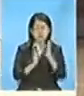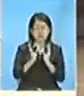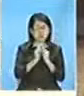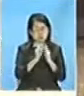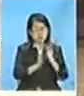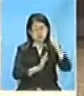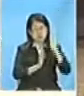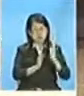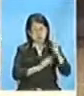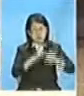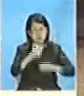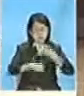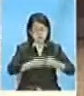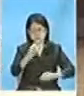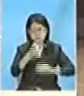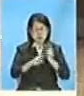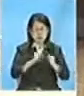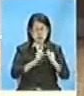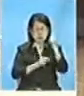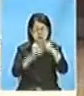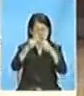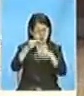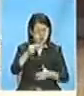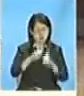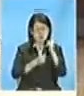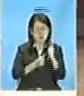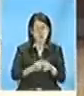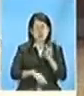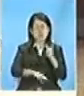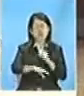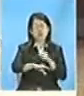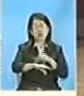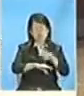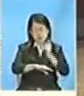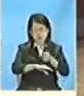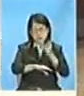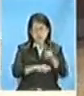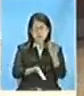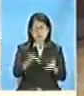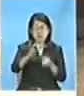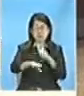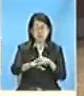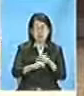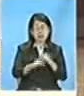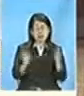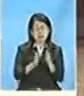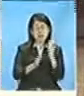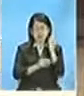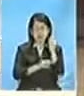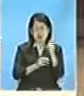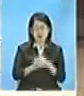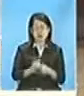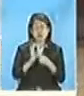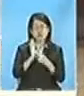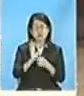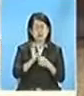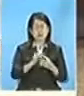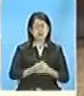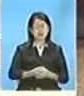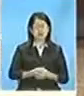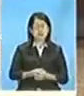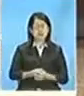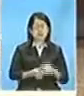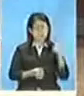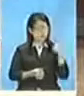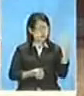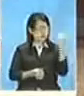การประชุมแต่ละคราวมากขึ้นโดยใช้เวลาเท่าเดิมหรือน้อยลงยกตัวอย่างบ่